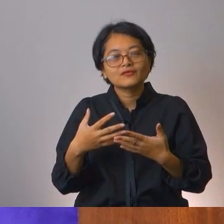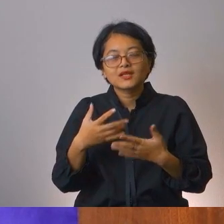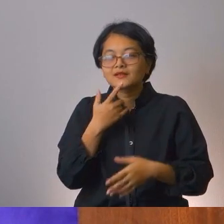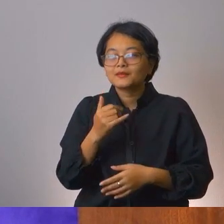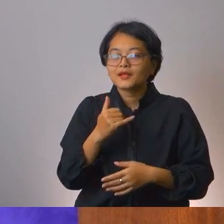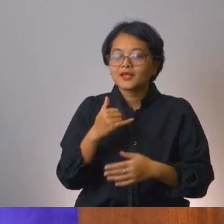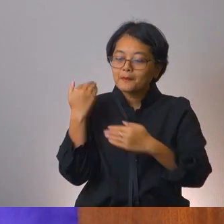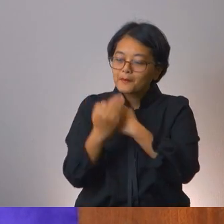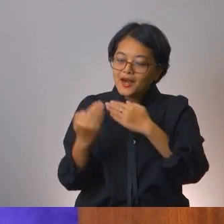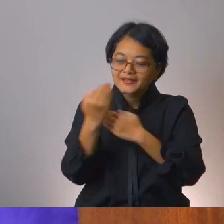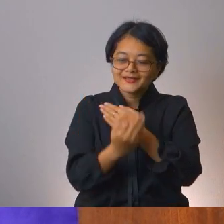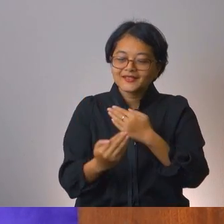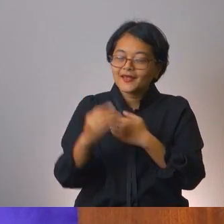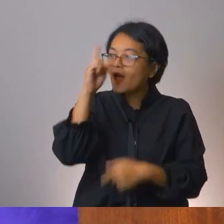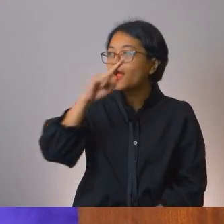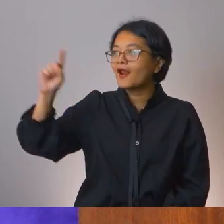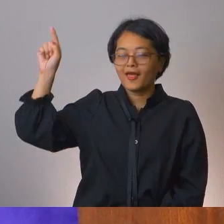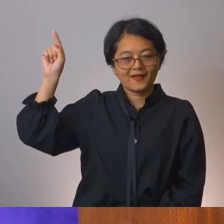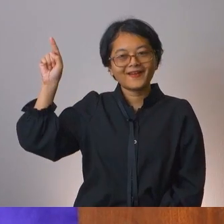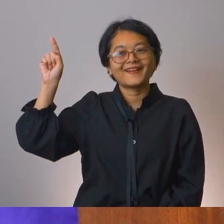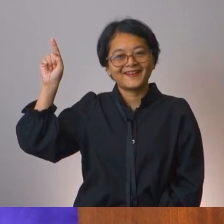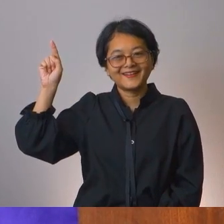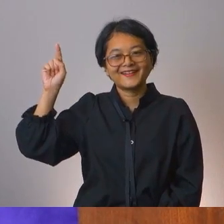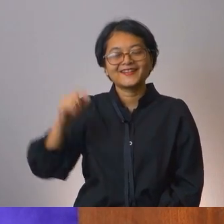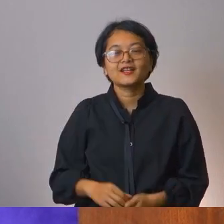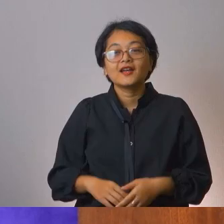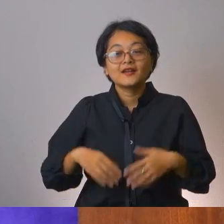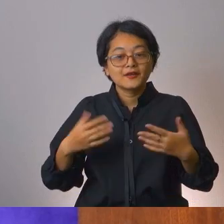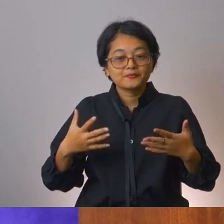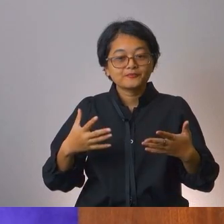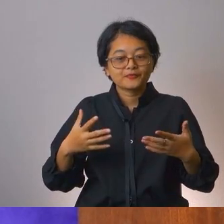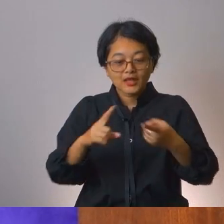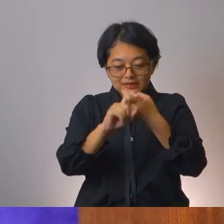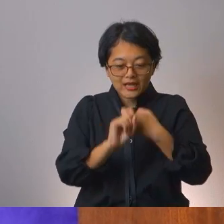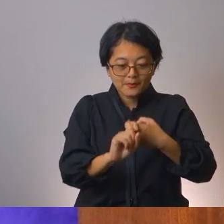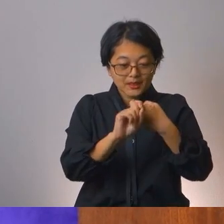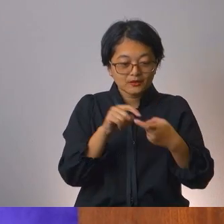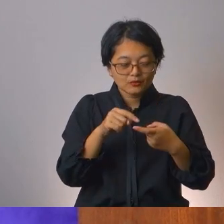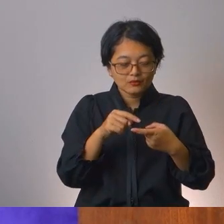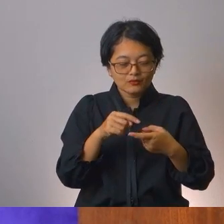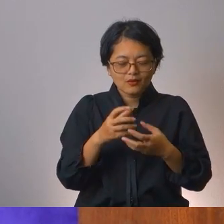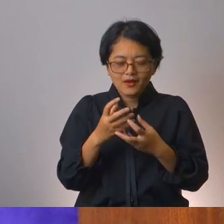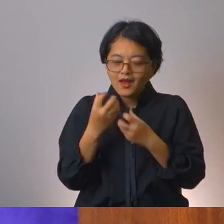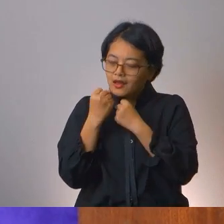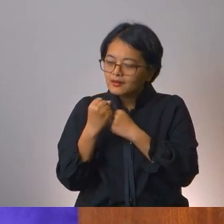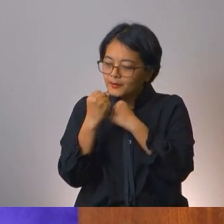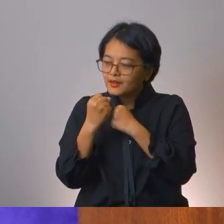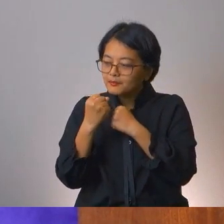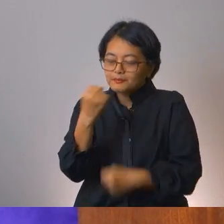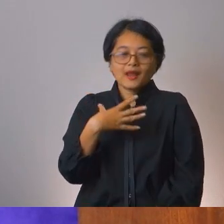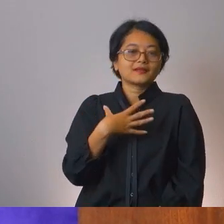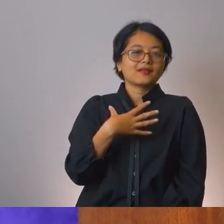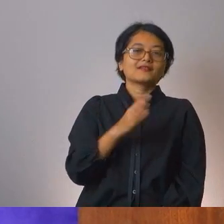Allah. Maka persahabatan itu tidak mengharapkan balas apapun. Kalau kita